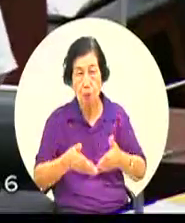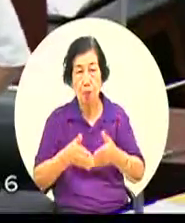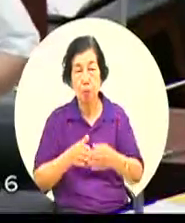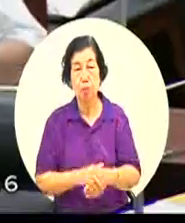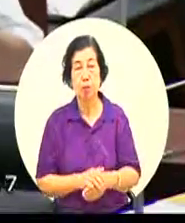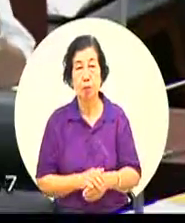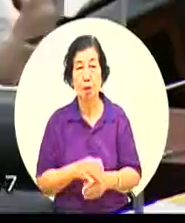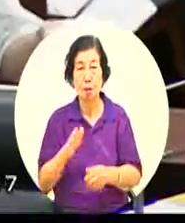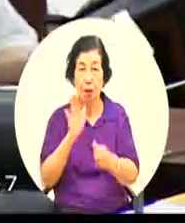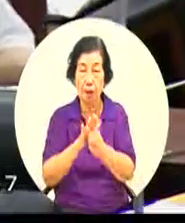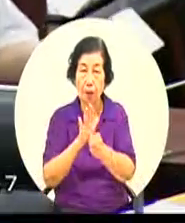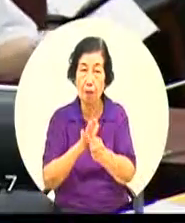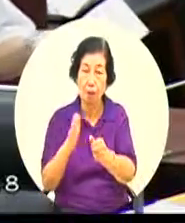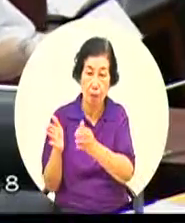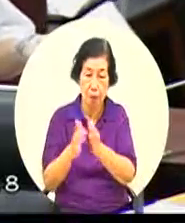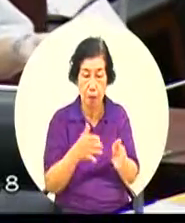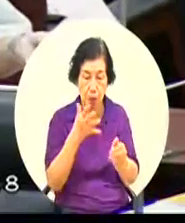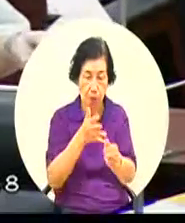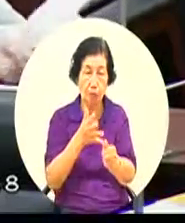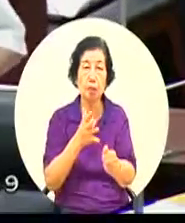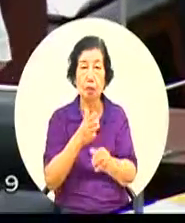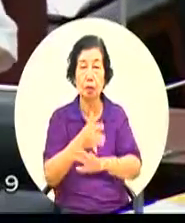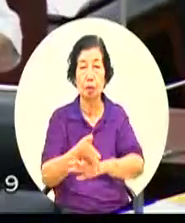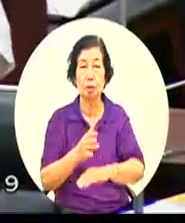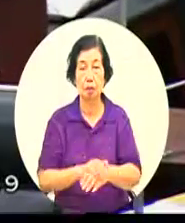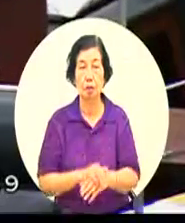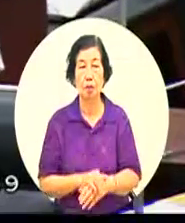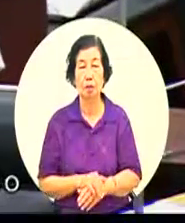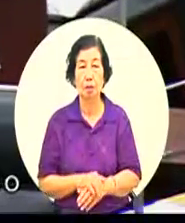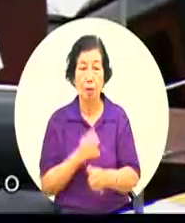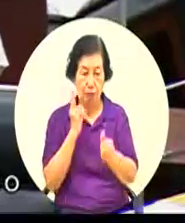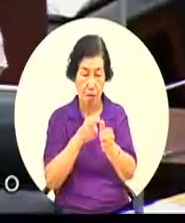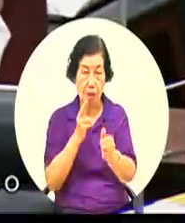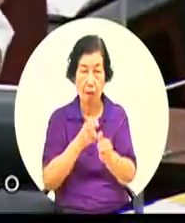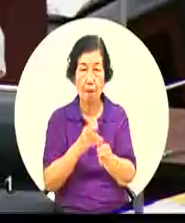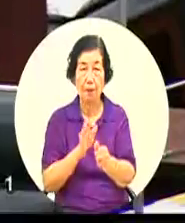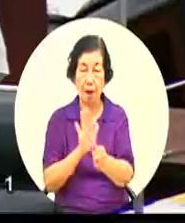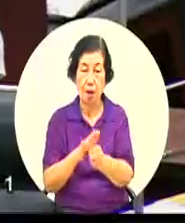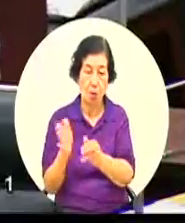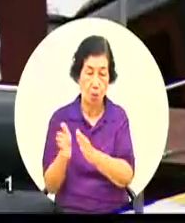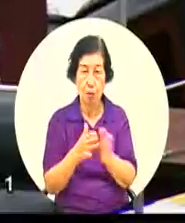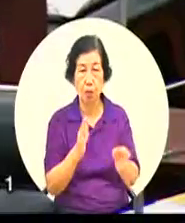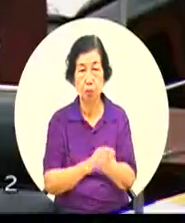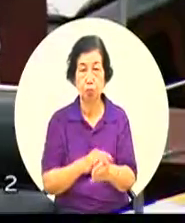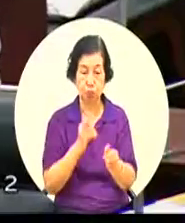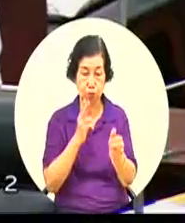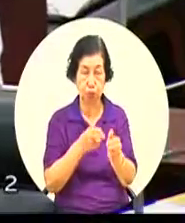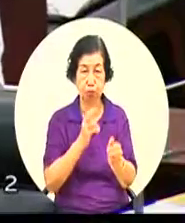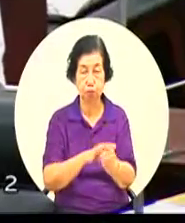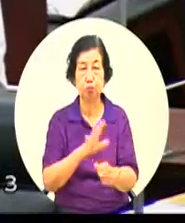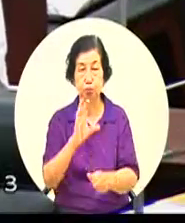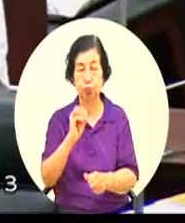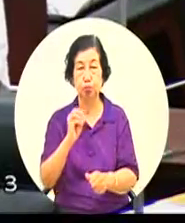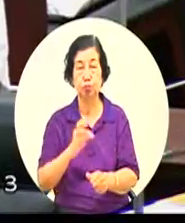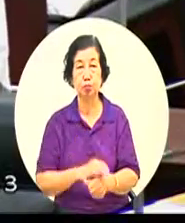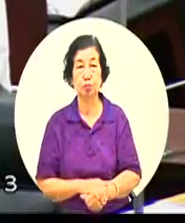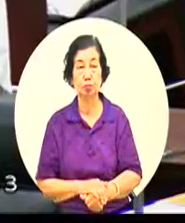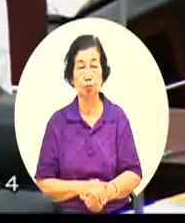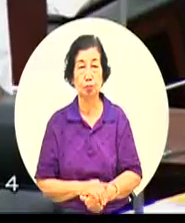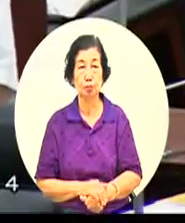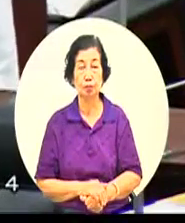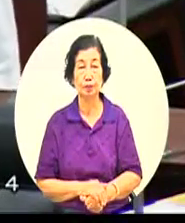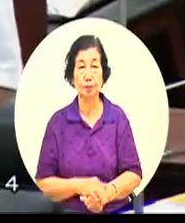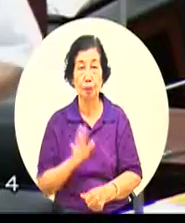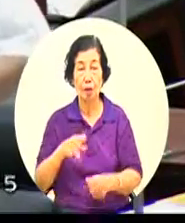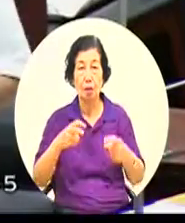理，我因为刚去小拿。我派我的助理过，我的助理拢讲没有。但你讲恁有一个叫迄个李旭